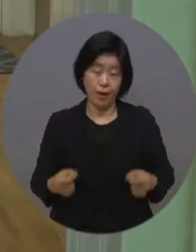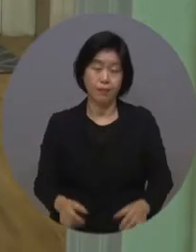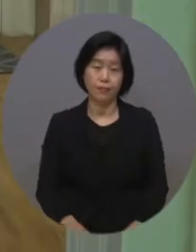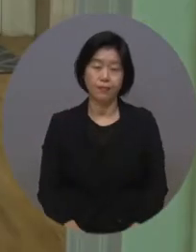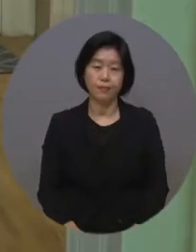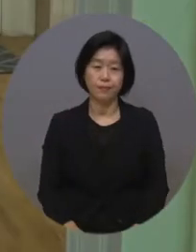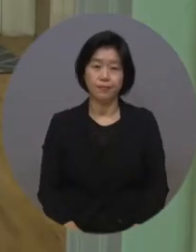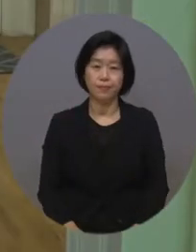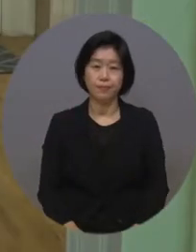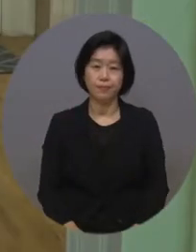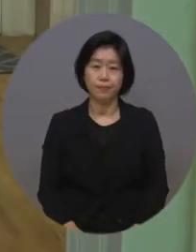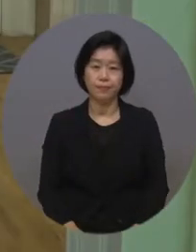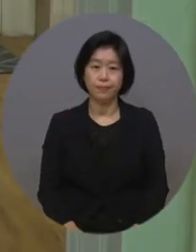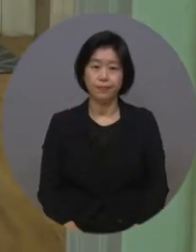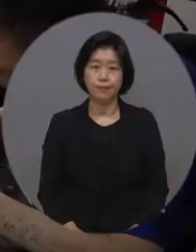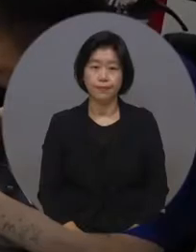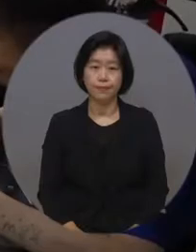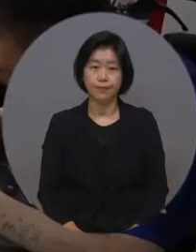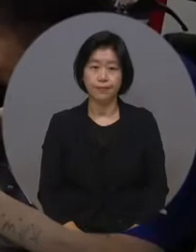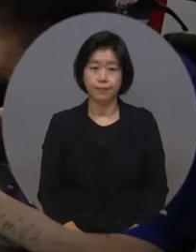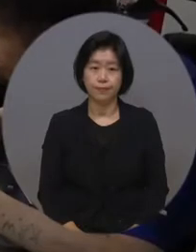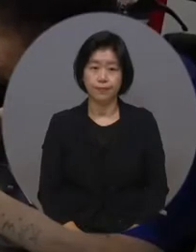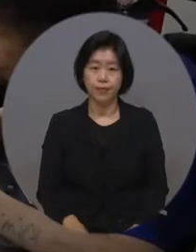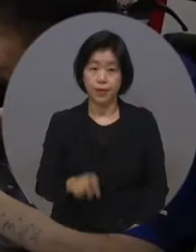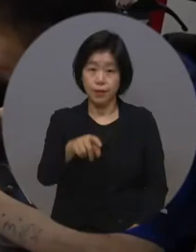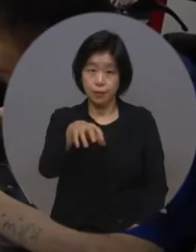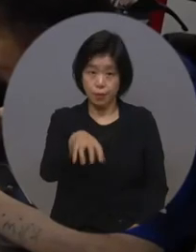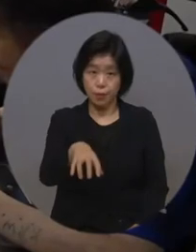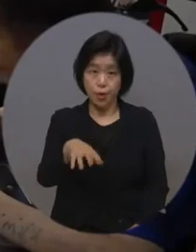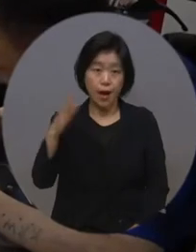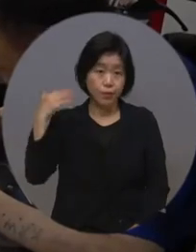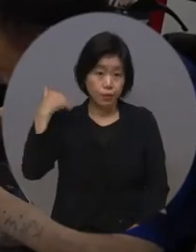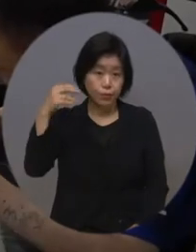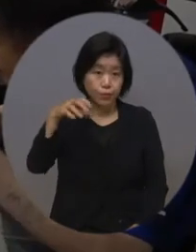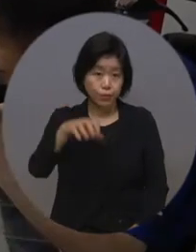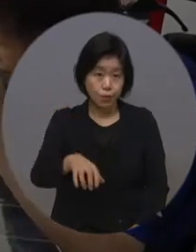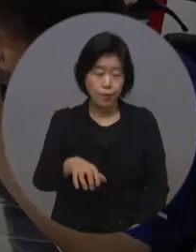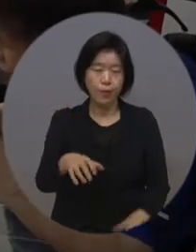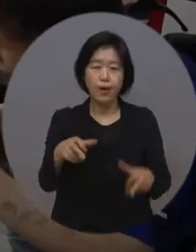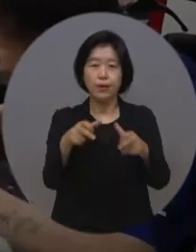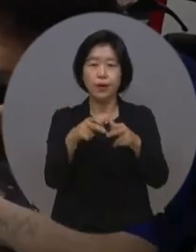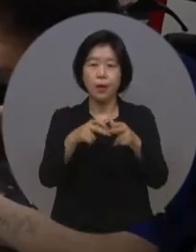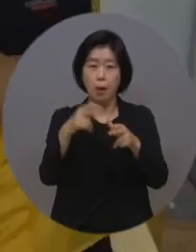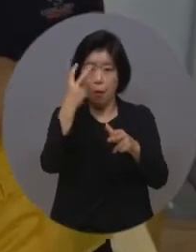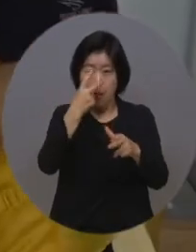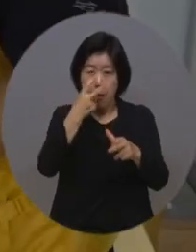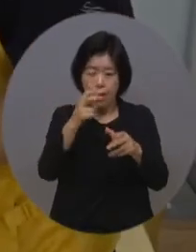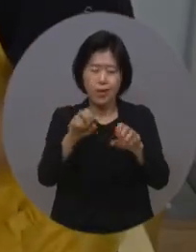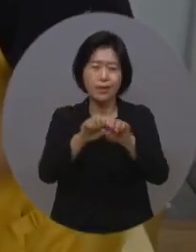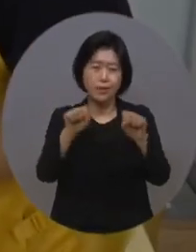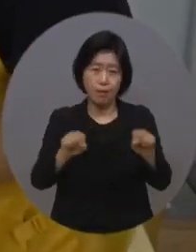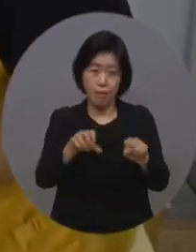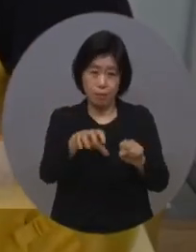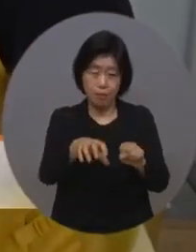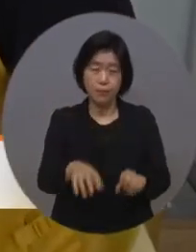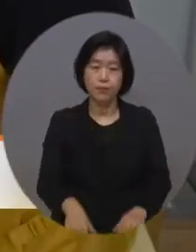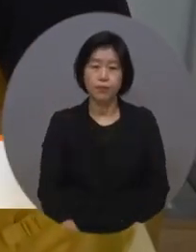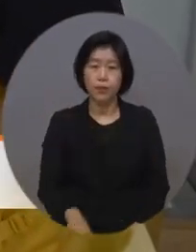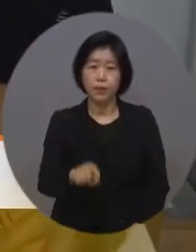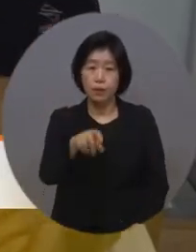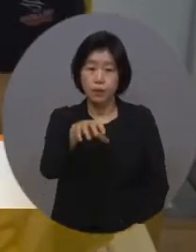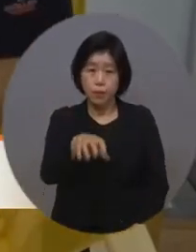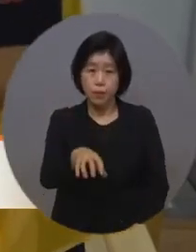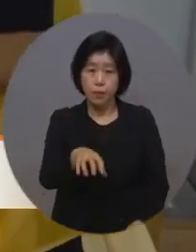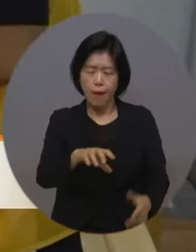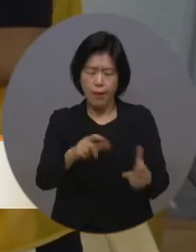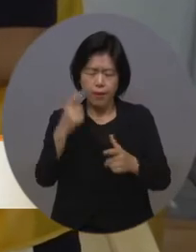점차 확산되고 있습니다. 이곳 의정부의 한 장애인 보호시설 역시 그 같은 사회적 관심과